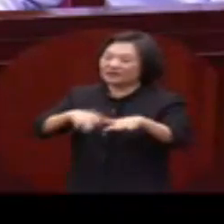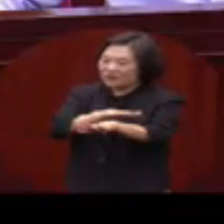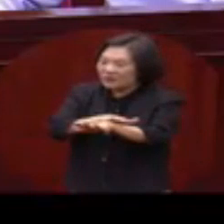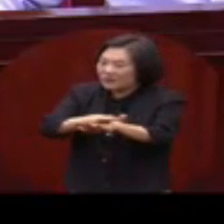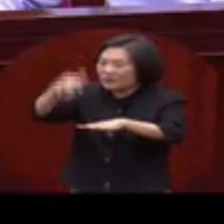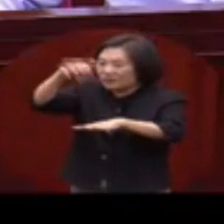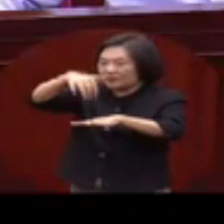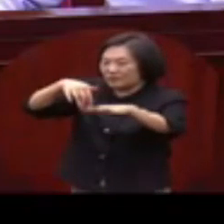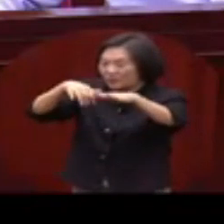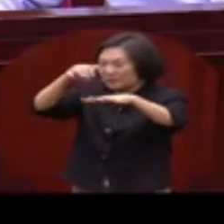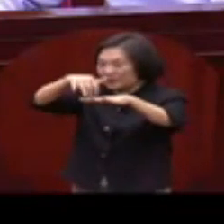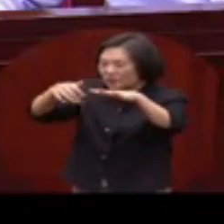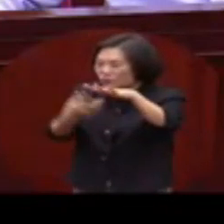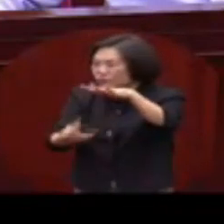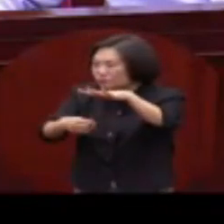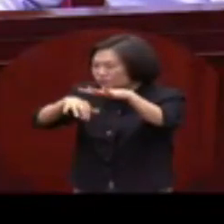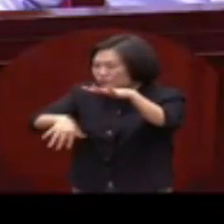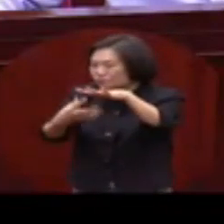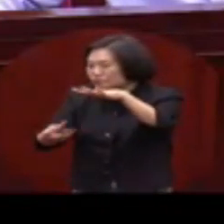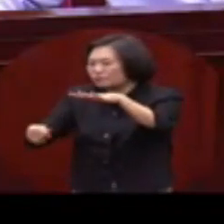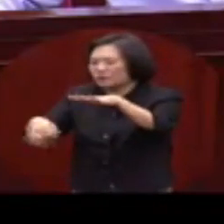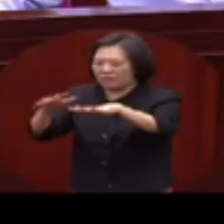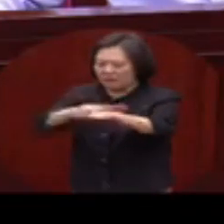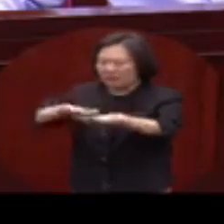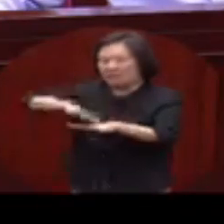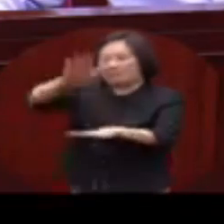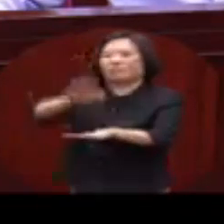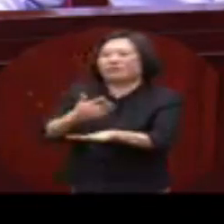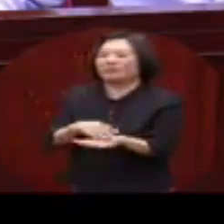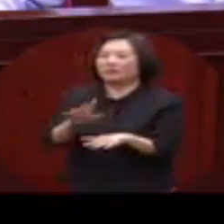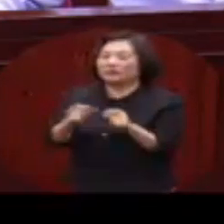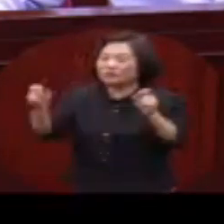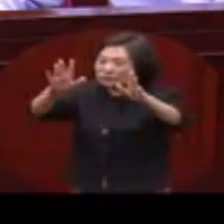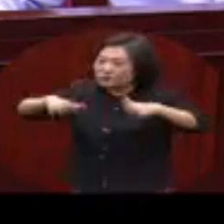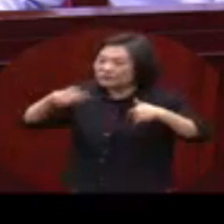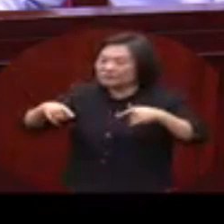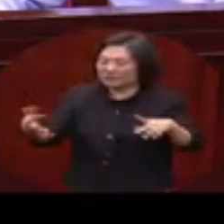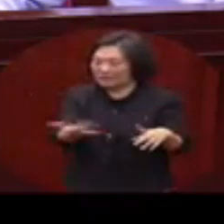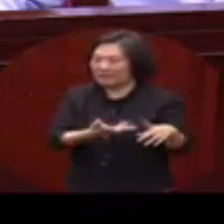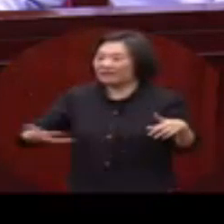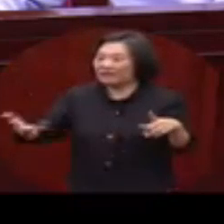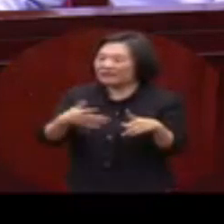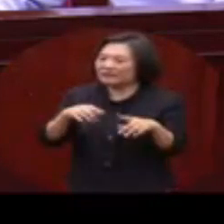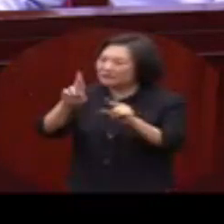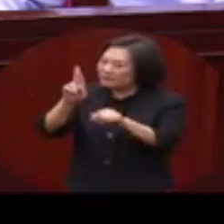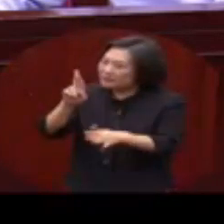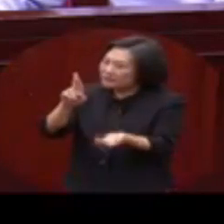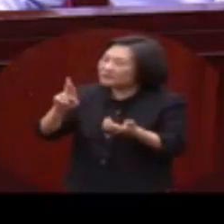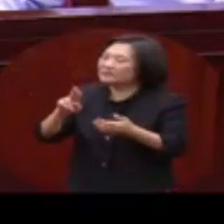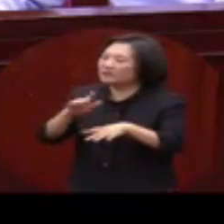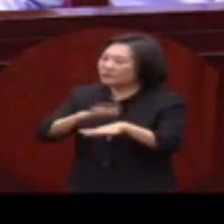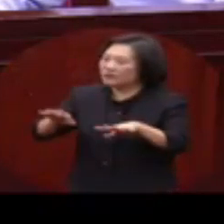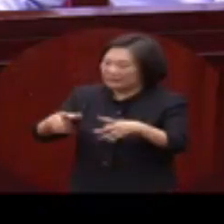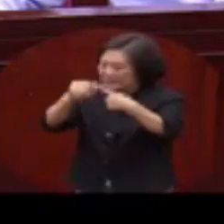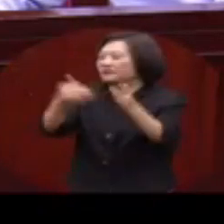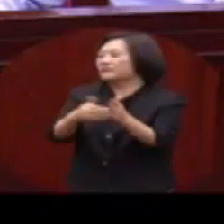会继续增加，这今年会增加3.9万米平方。永春坪到年底大概可以全部竣工了，我想大概现在是第一期已经